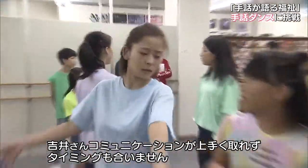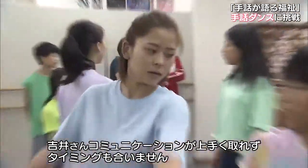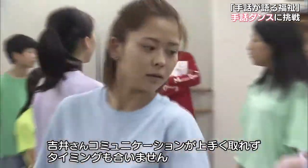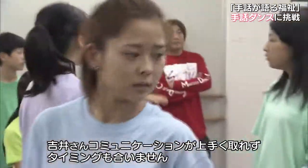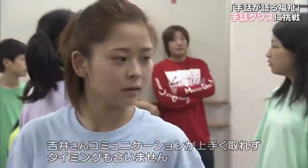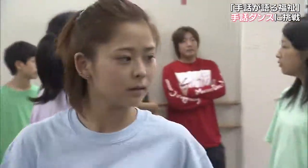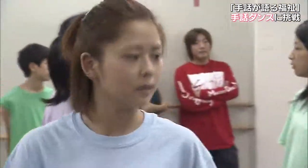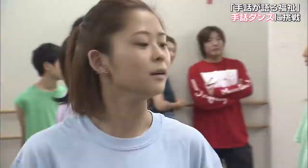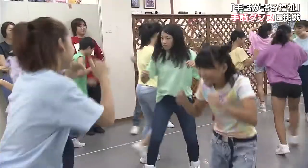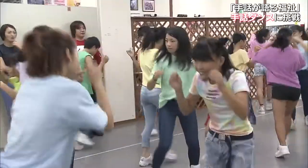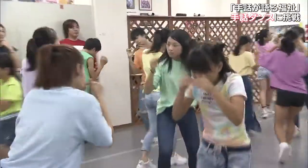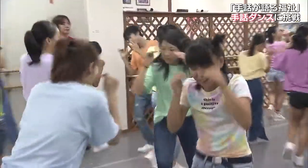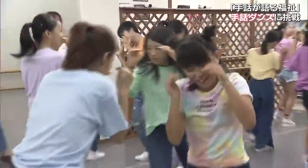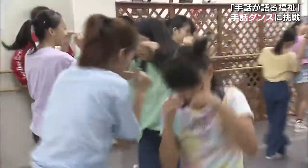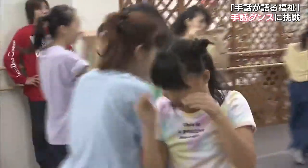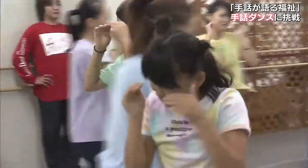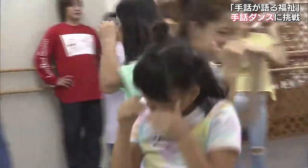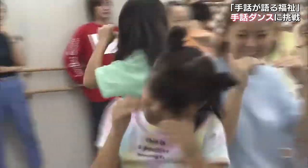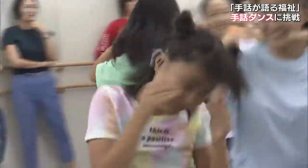ません。